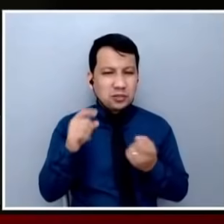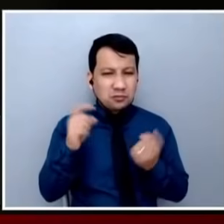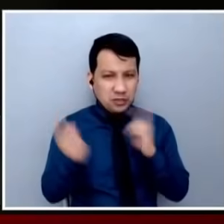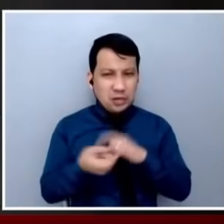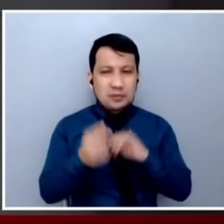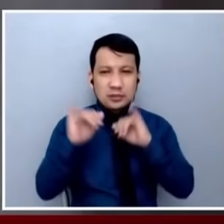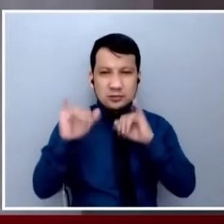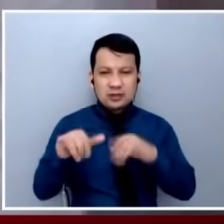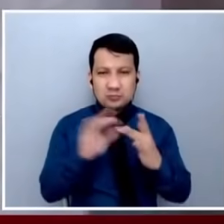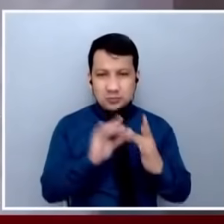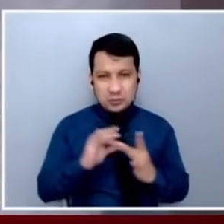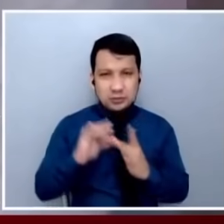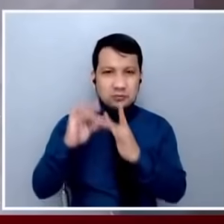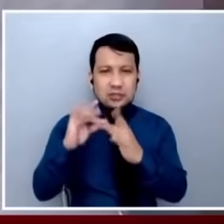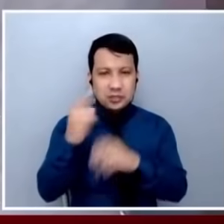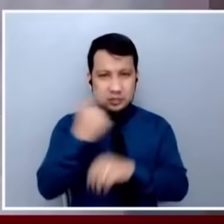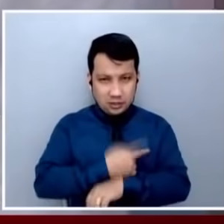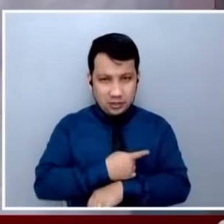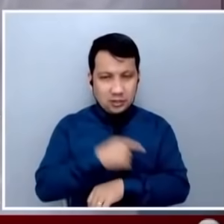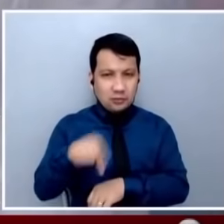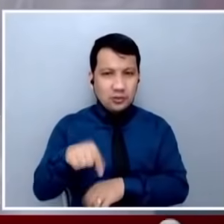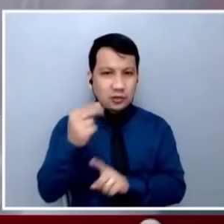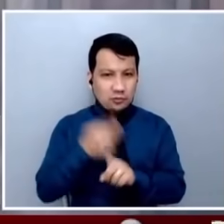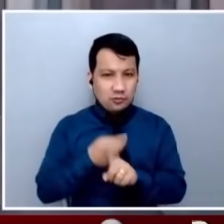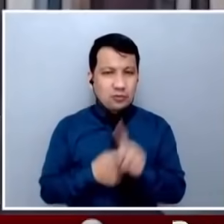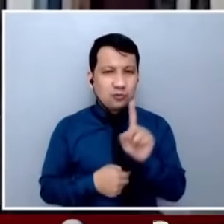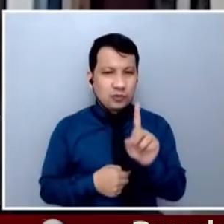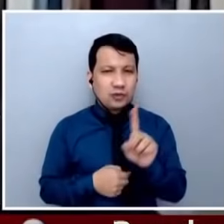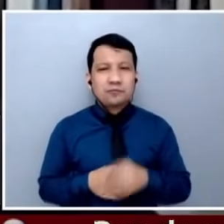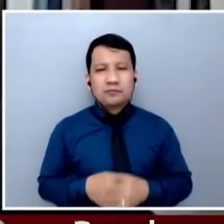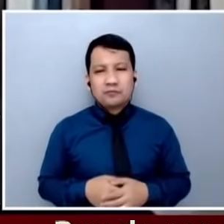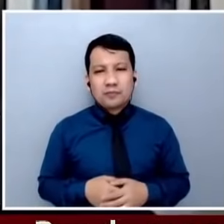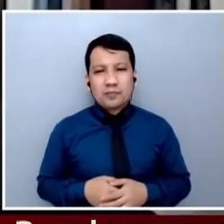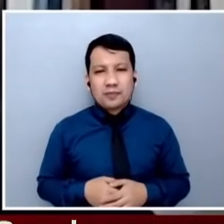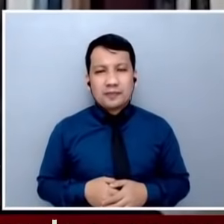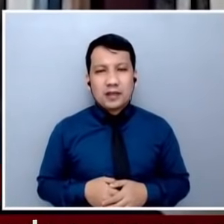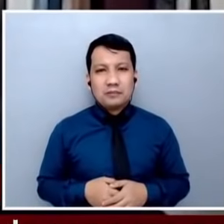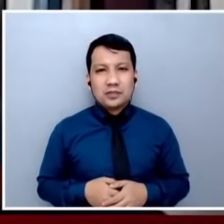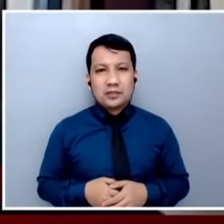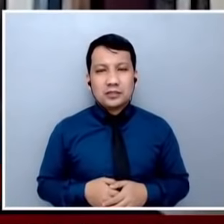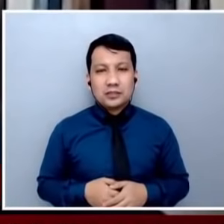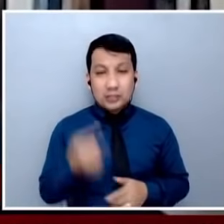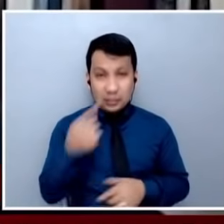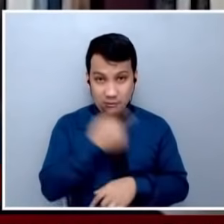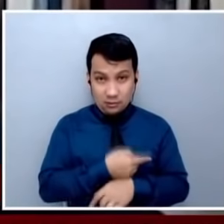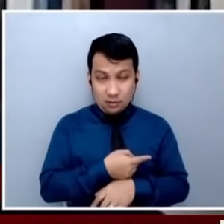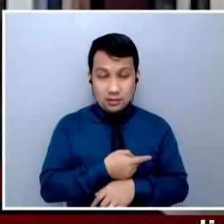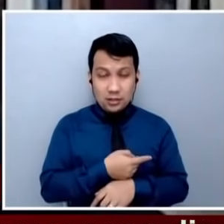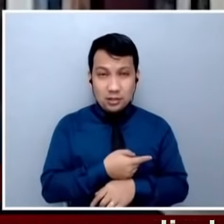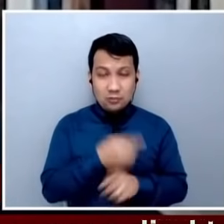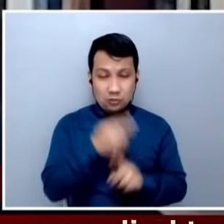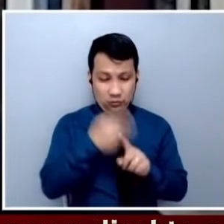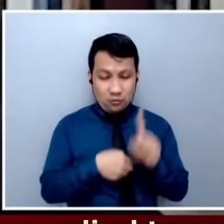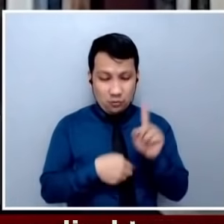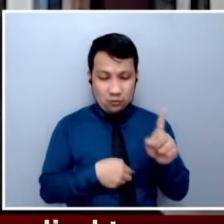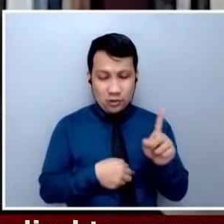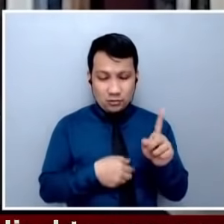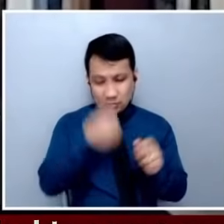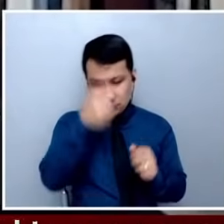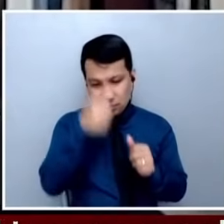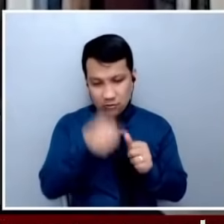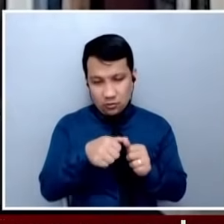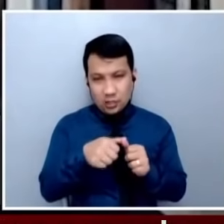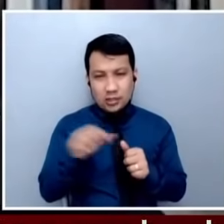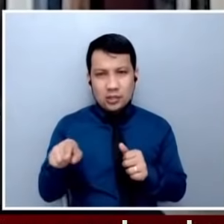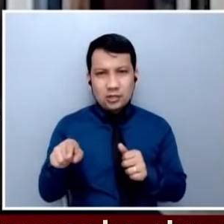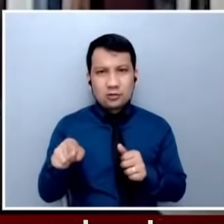nananatiling espesyal na araw pa rin ang November 1. Sa araw ng patay, we remember our beloved dead, di